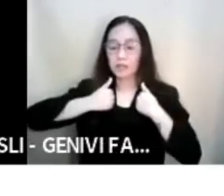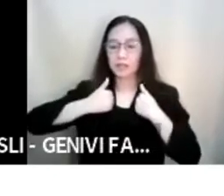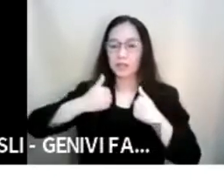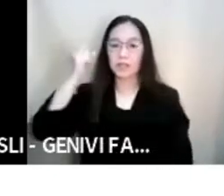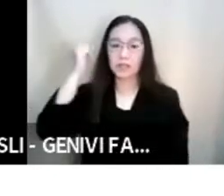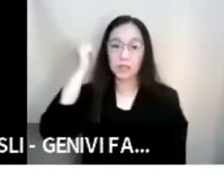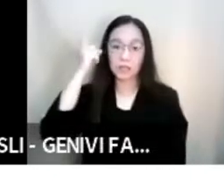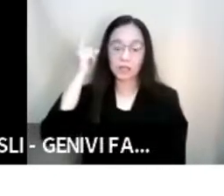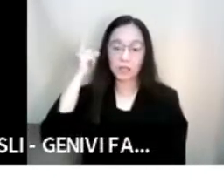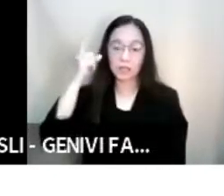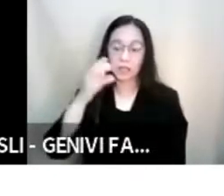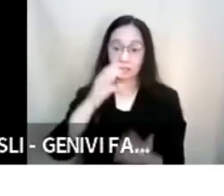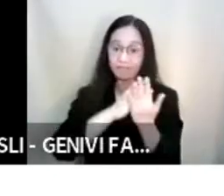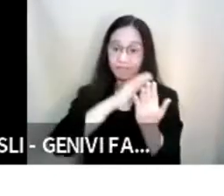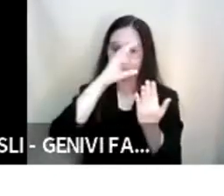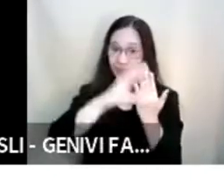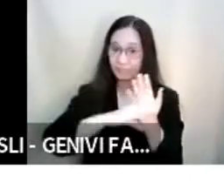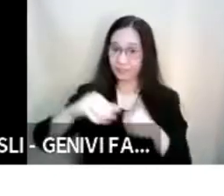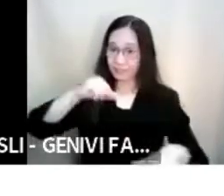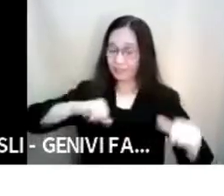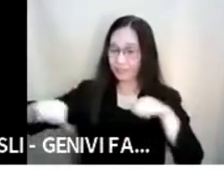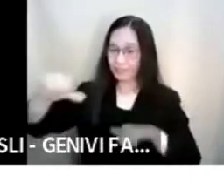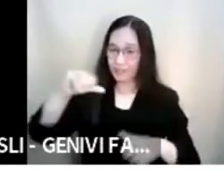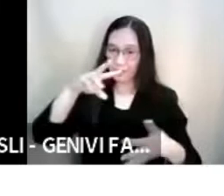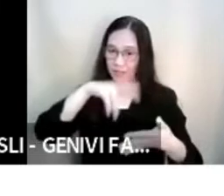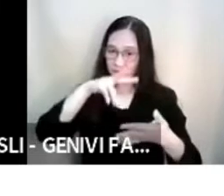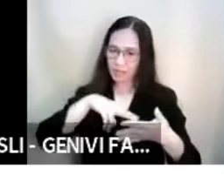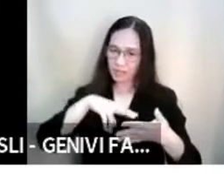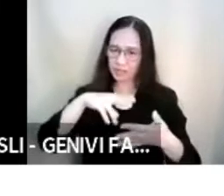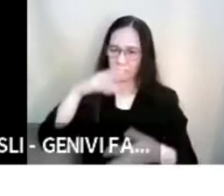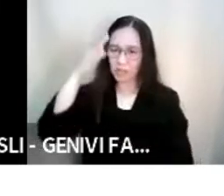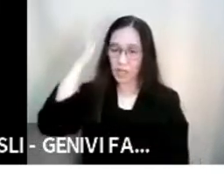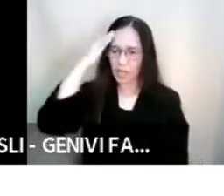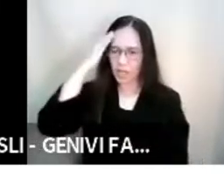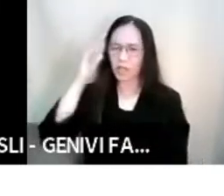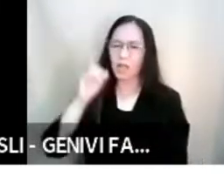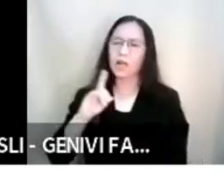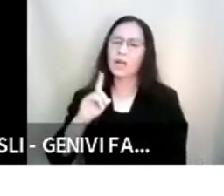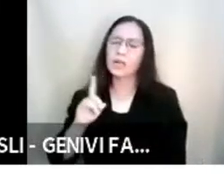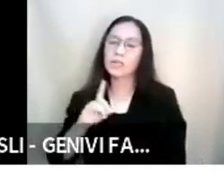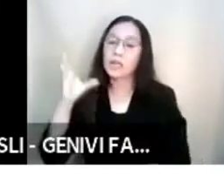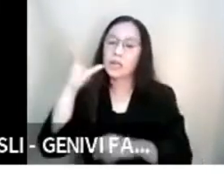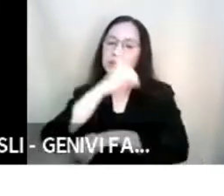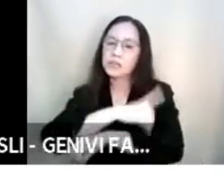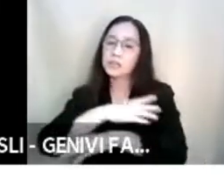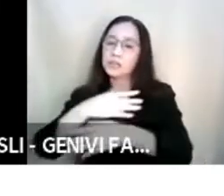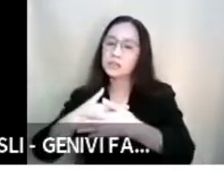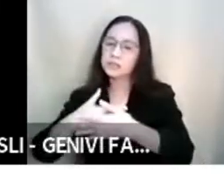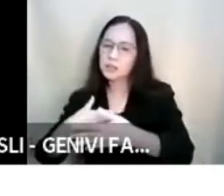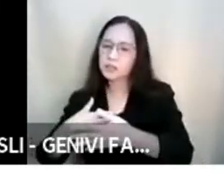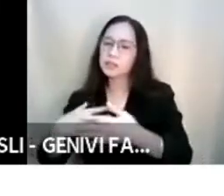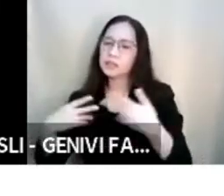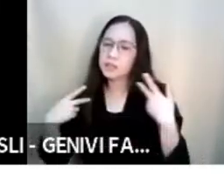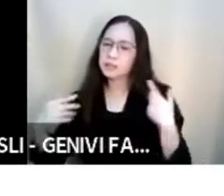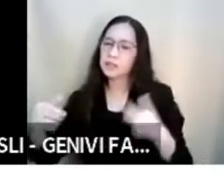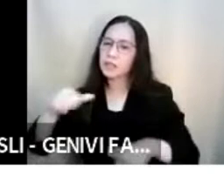of calendar activities, no? Pagbasa ng kalendaryo para alam nila ilang araw pa ba bago magkakaroon ng ganitong